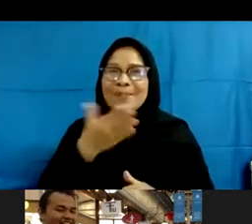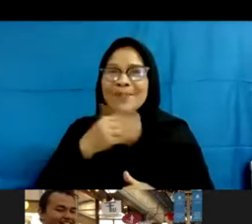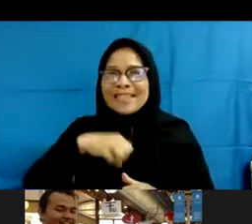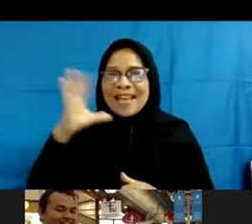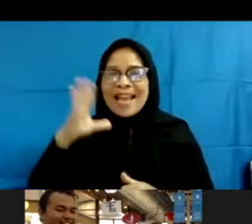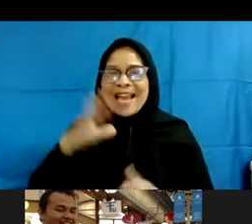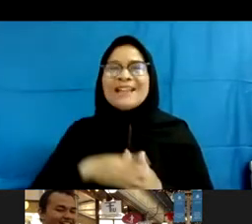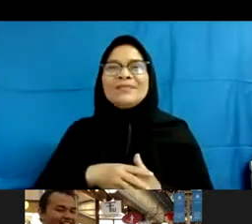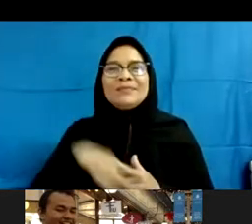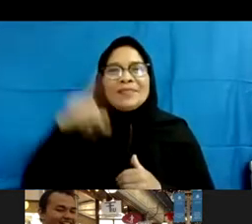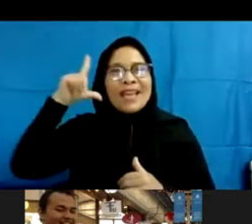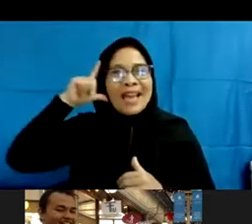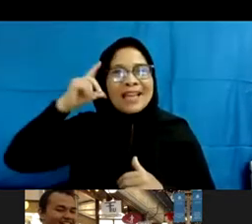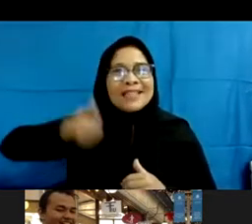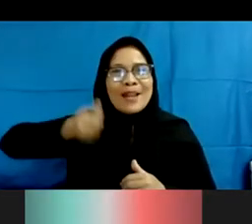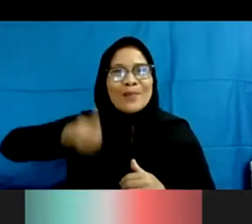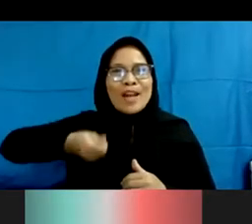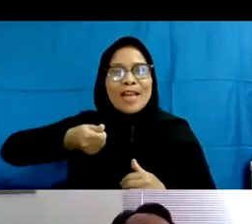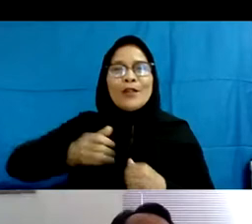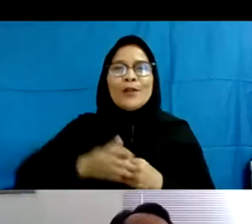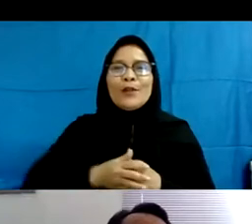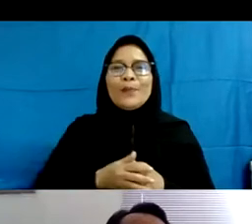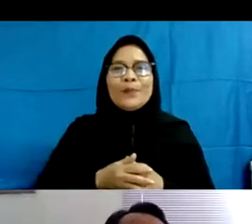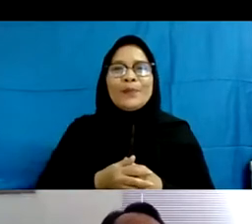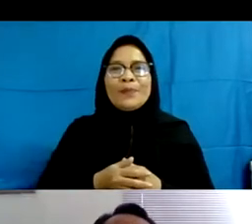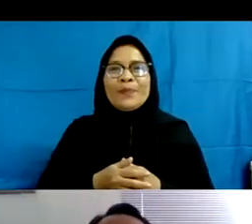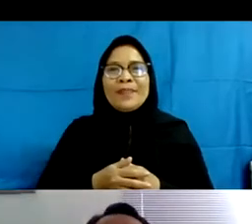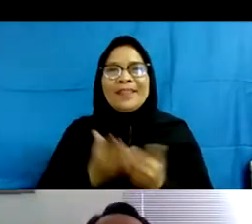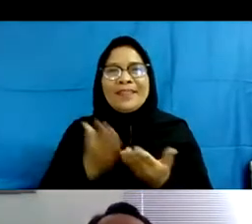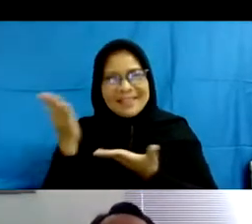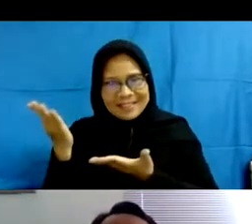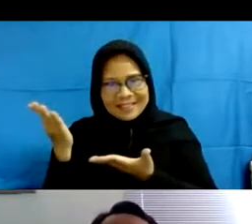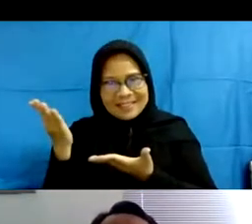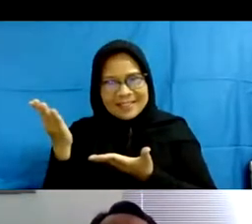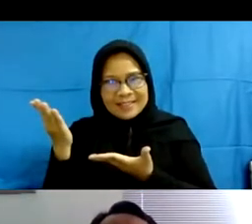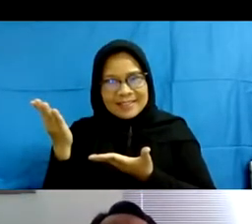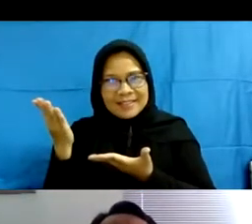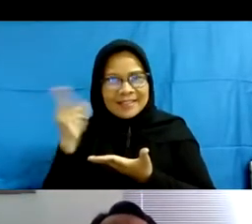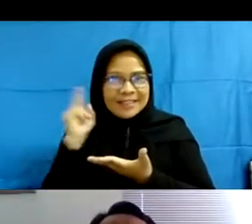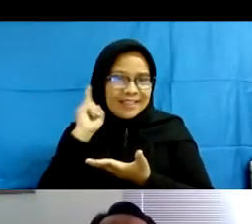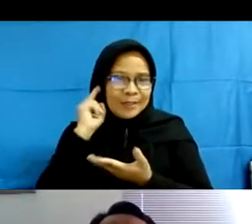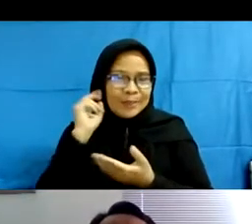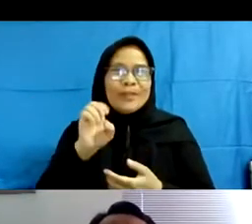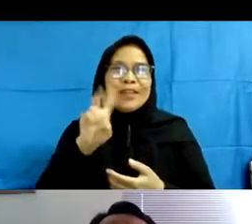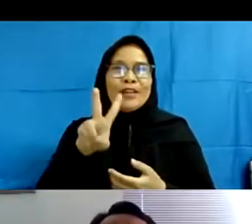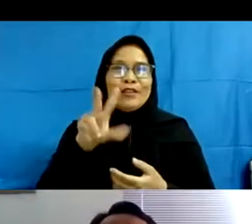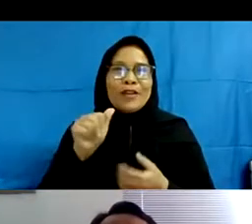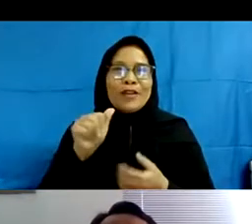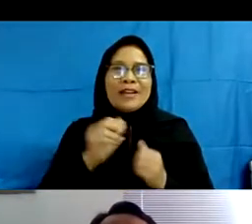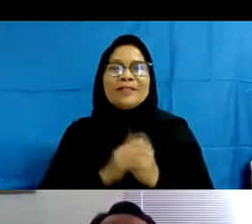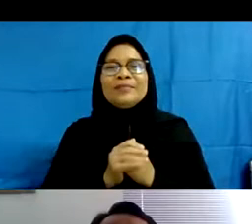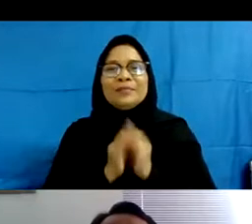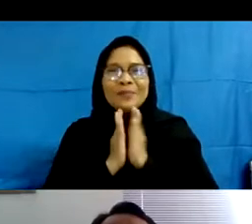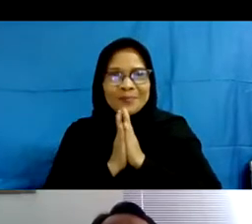Assalamualaikum. Waalaikumsalam. Silakan Bu Eva. Mohon izin. Ya.